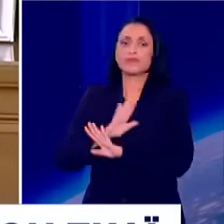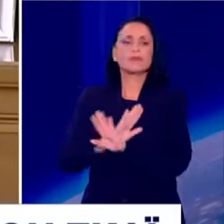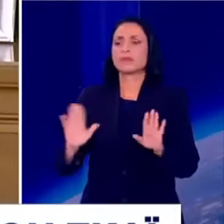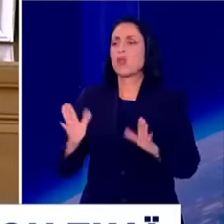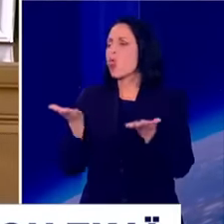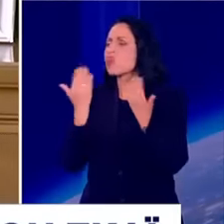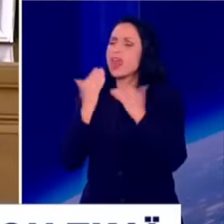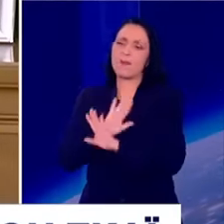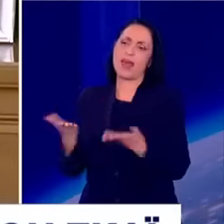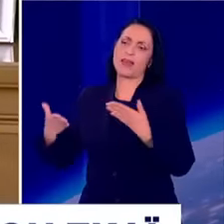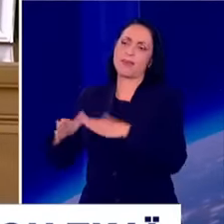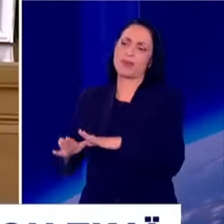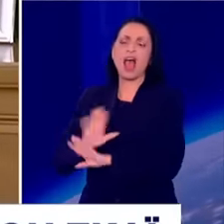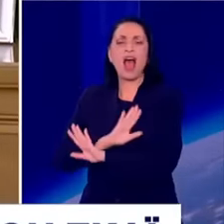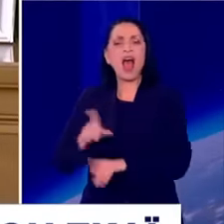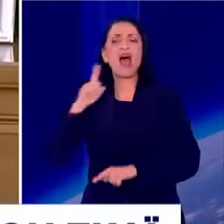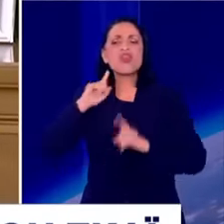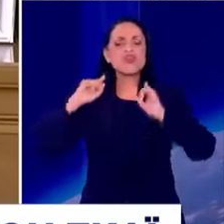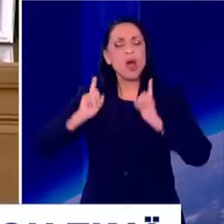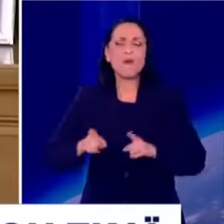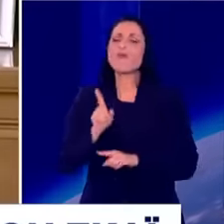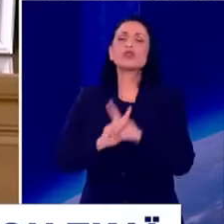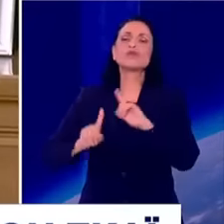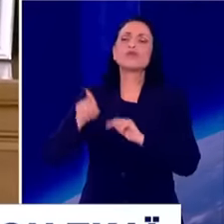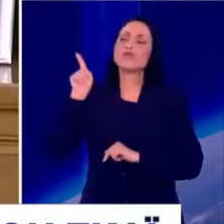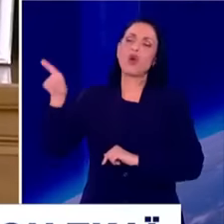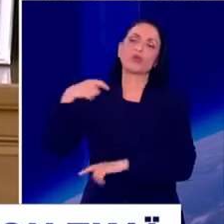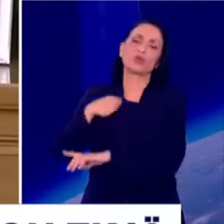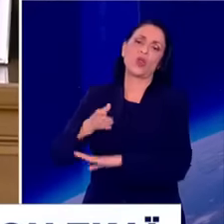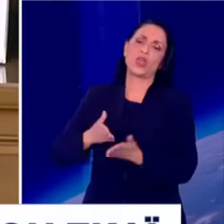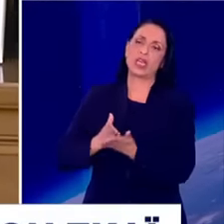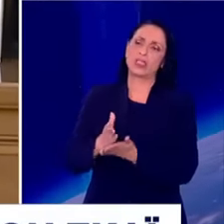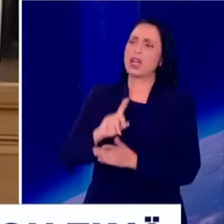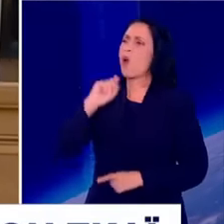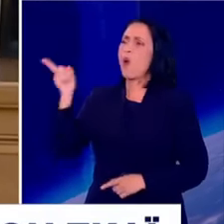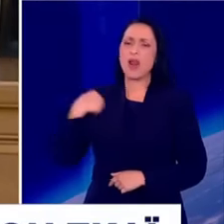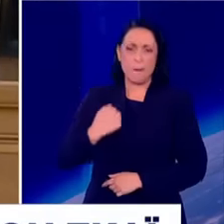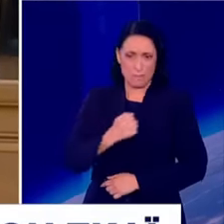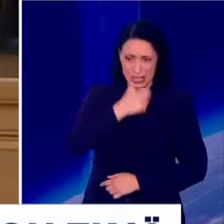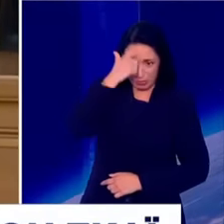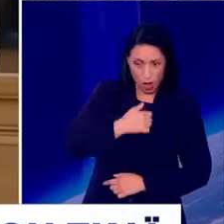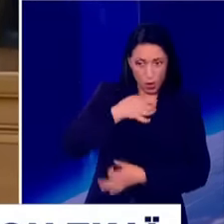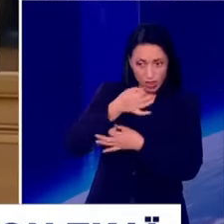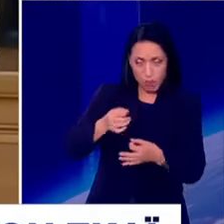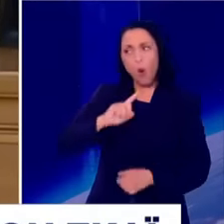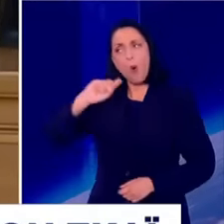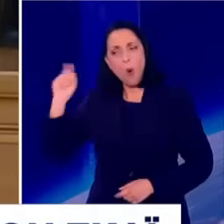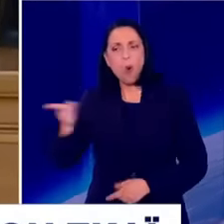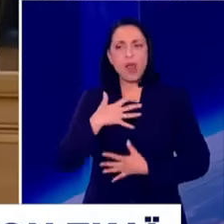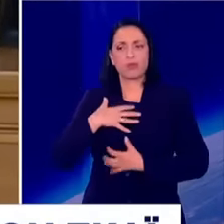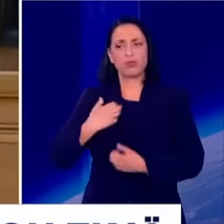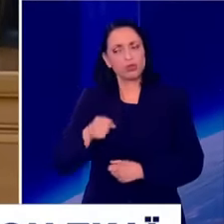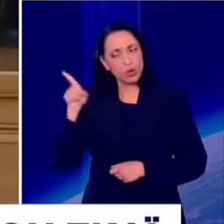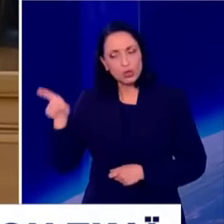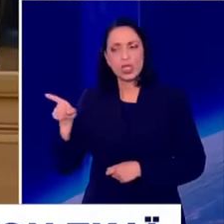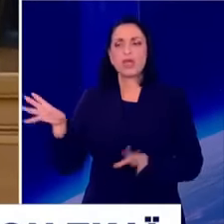τίποτα. Αλλά αυτό θα το κρίνει τελικά η δικαιοσύνη. Κανείς δεν θα πιστέψει. Λίγοι θα πιστέψουν αυτό το οποίο θα πω εγώ. Θα πιστέψουν όμως την δικαιοσύνη και τους πραγματογνώμονες,